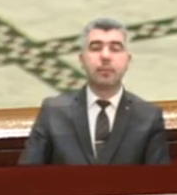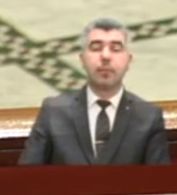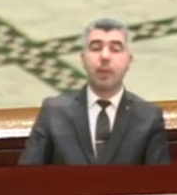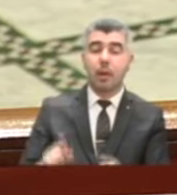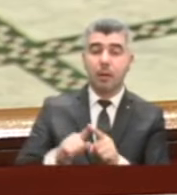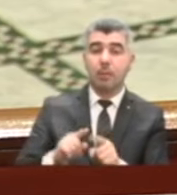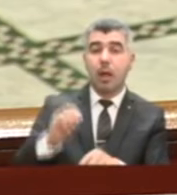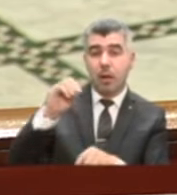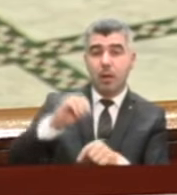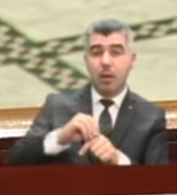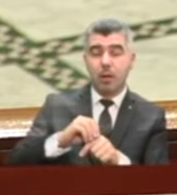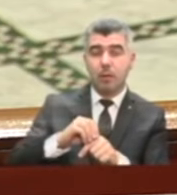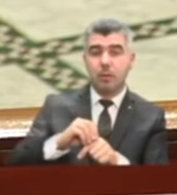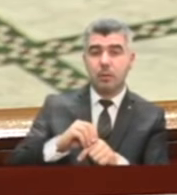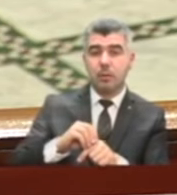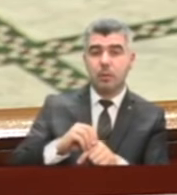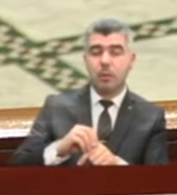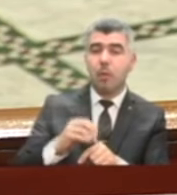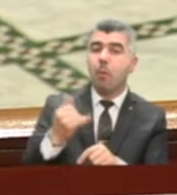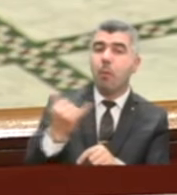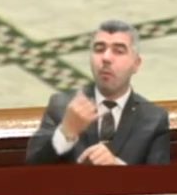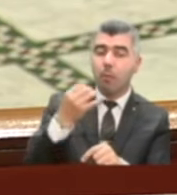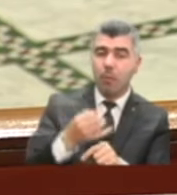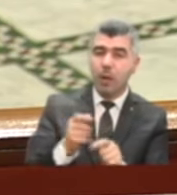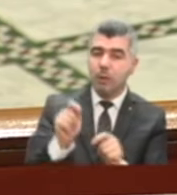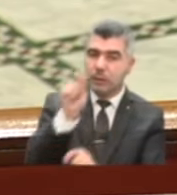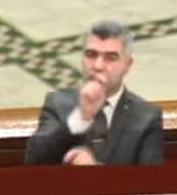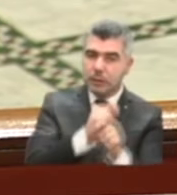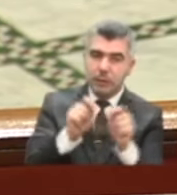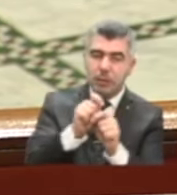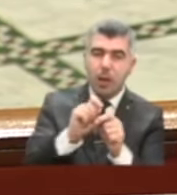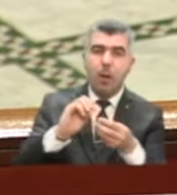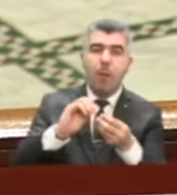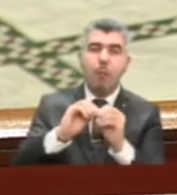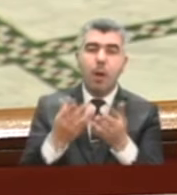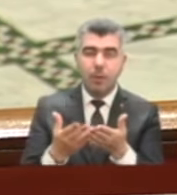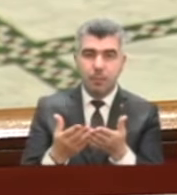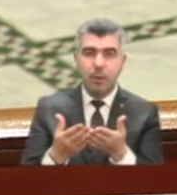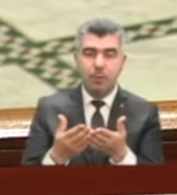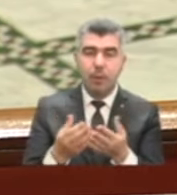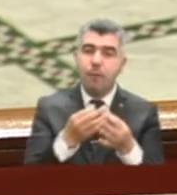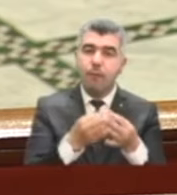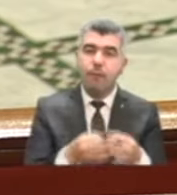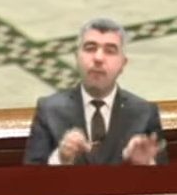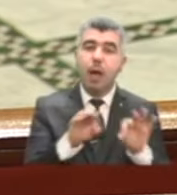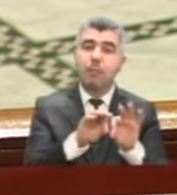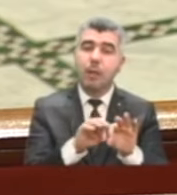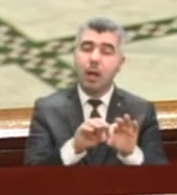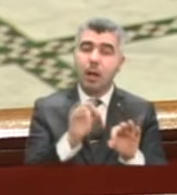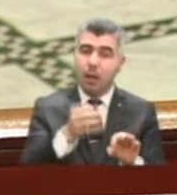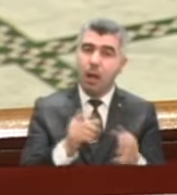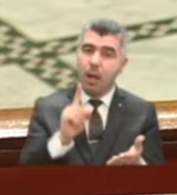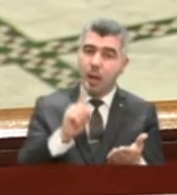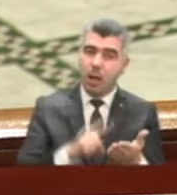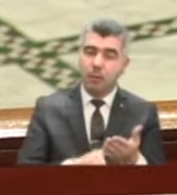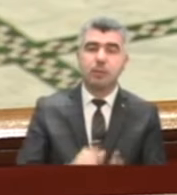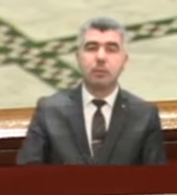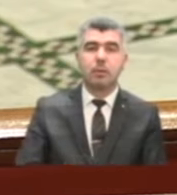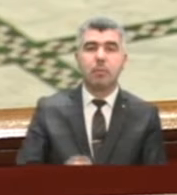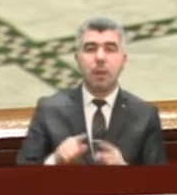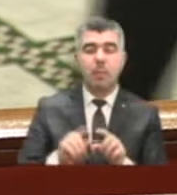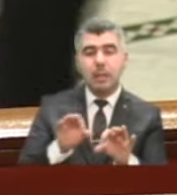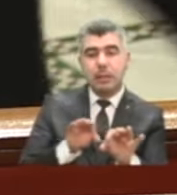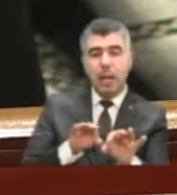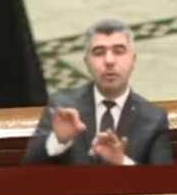مشينا أبعد من ذلك، لأن المقاربة في المعالجة ديال هذه الإشكالية هي مقاربة أسرية بالأساس، ولهذا احنا في استراتيجية